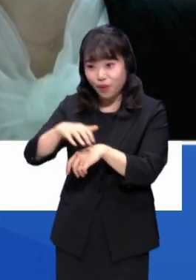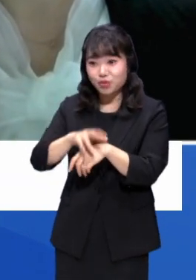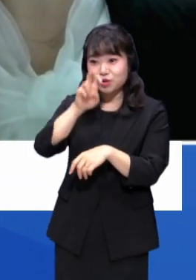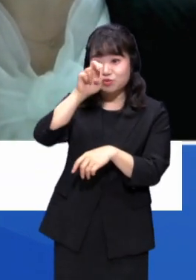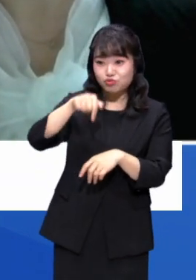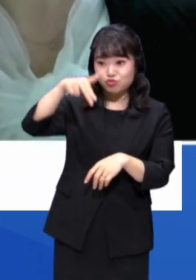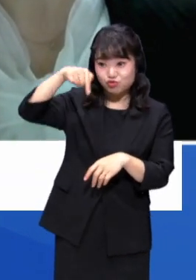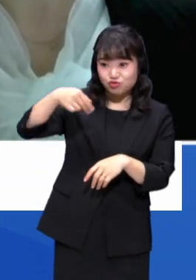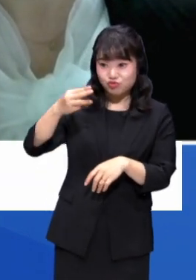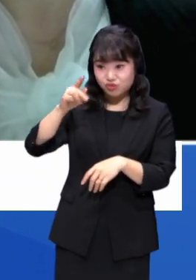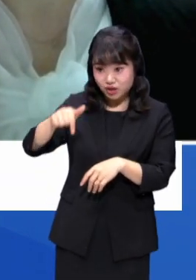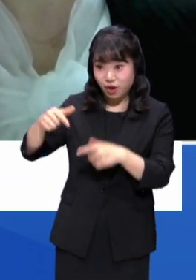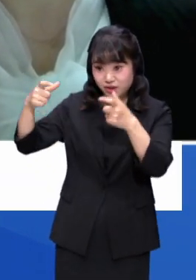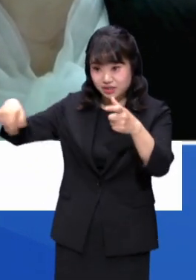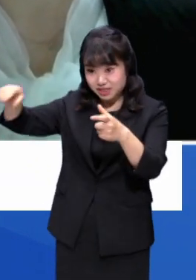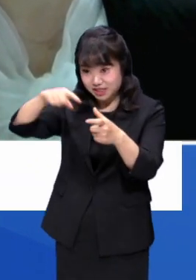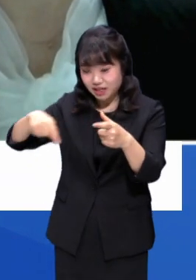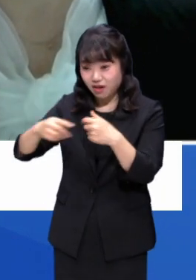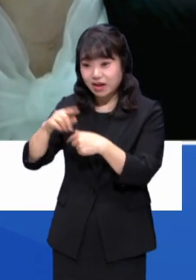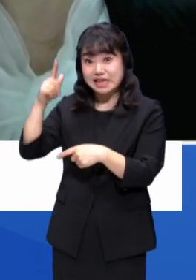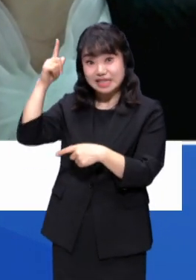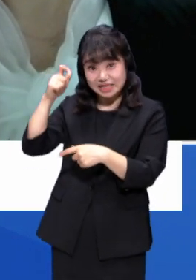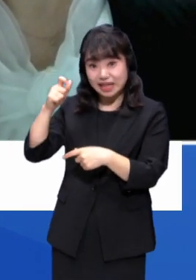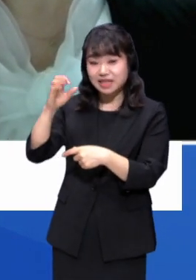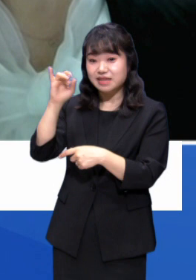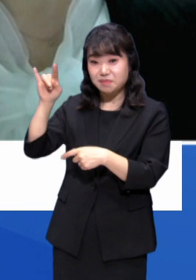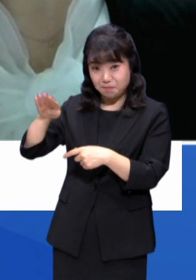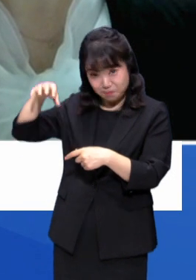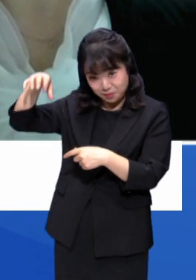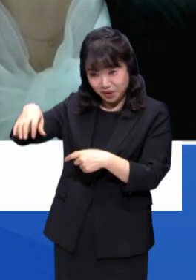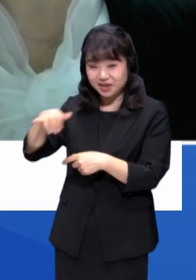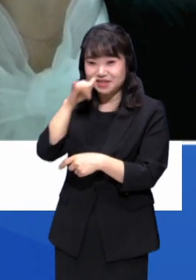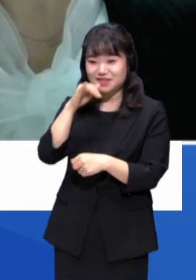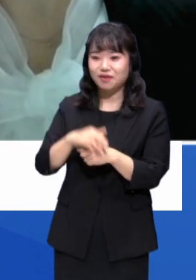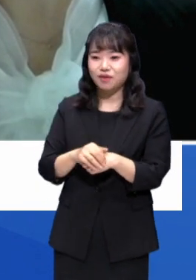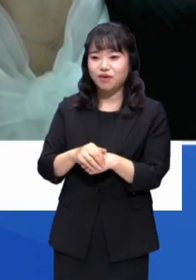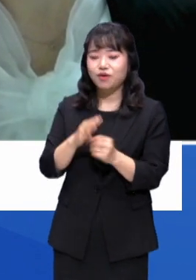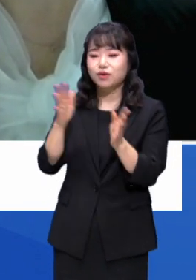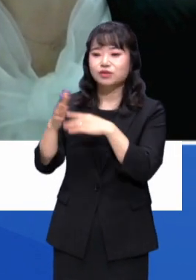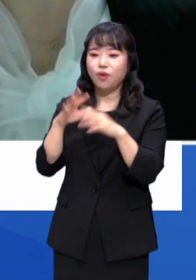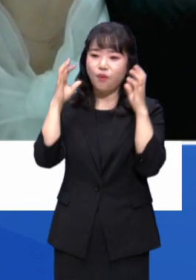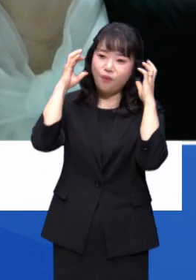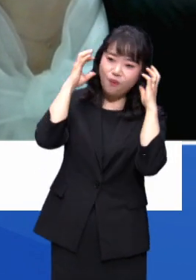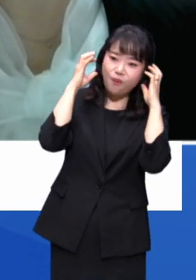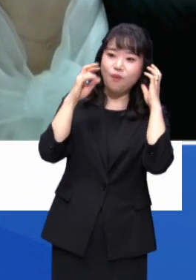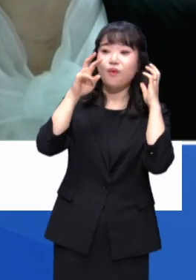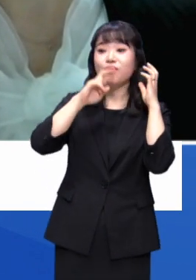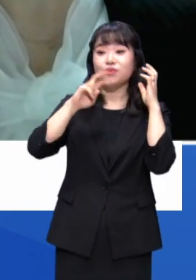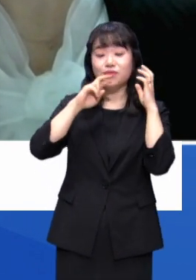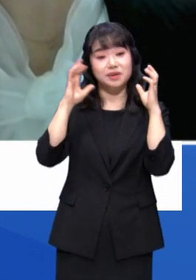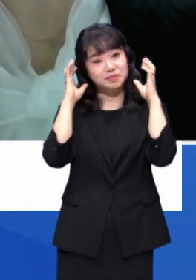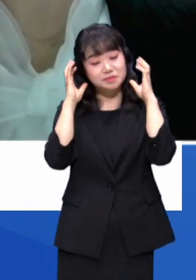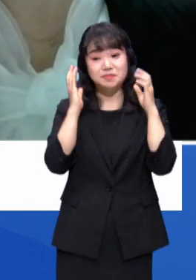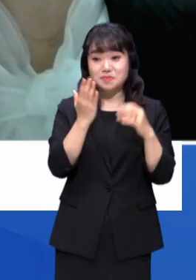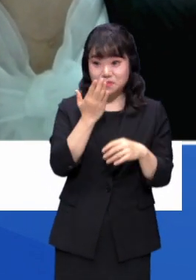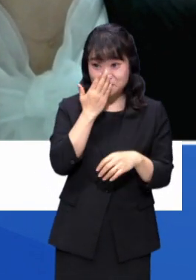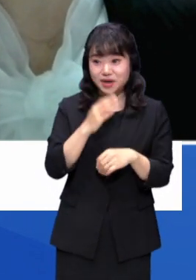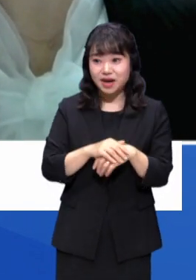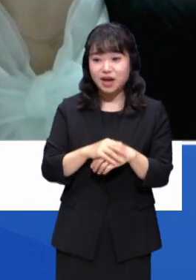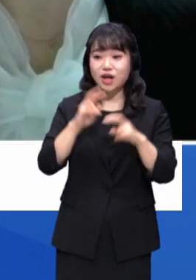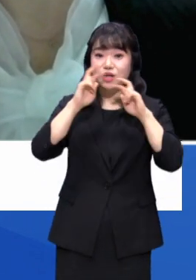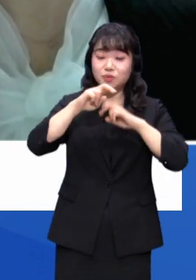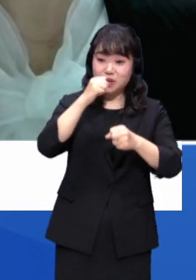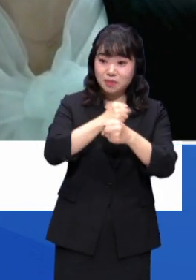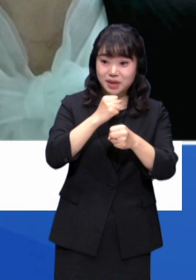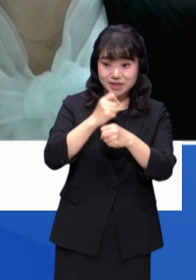달과 창동 스타트랩이 있었습니다. 또 LP 음악 감상실이라는 곳도 있었고요. 음악을